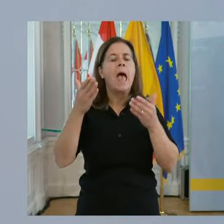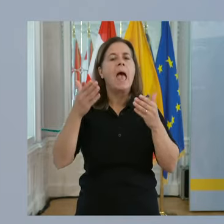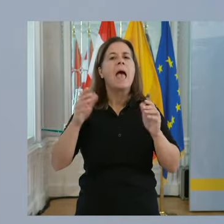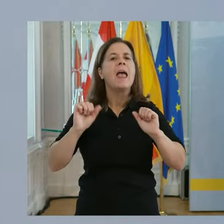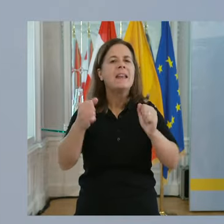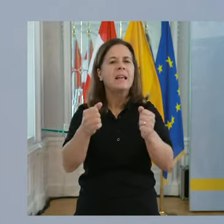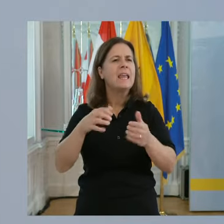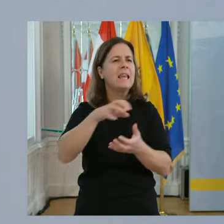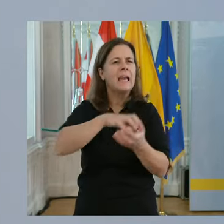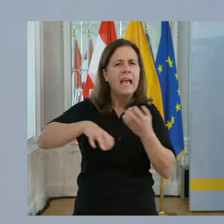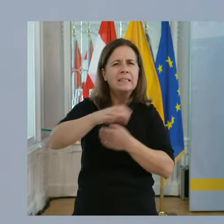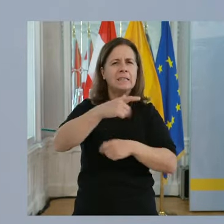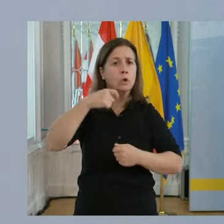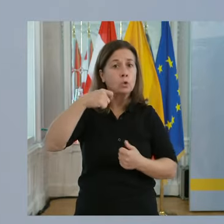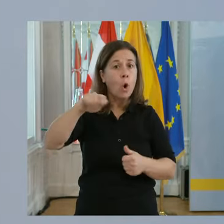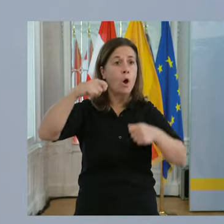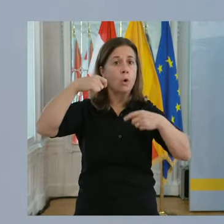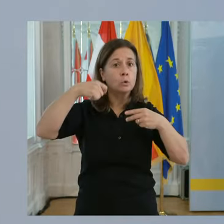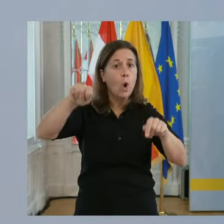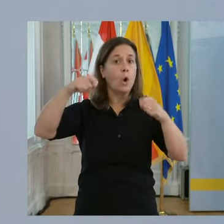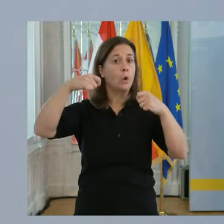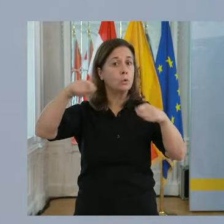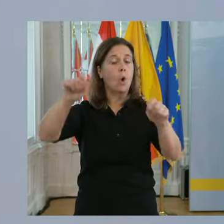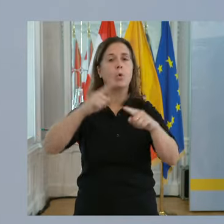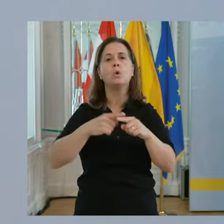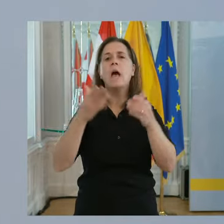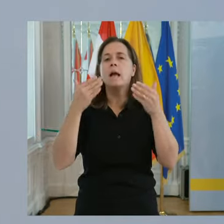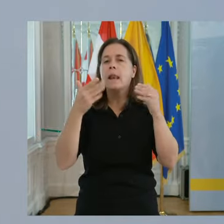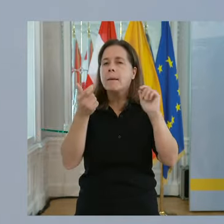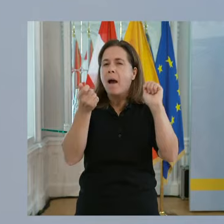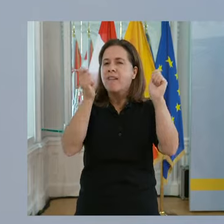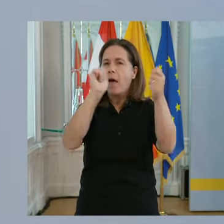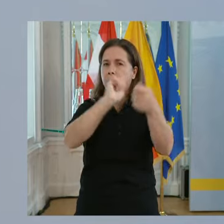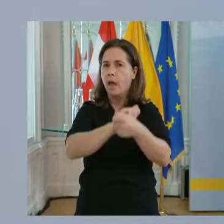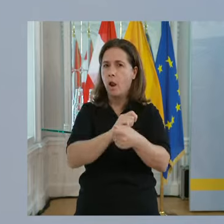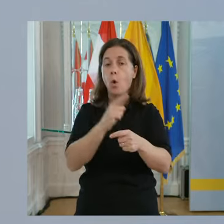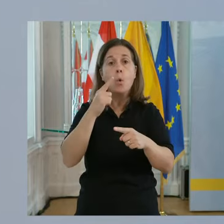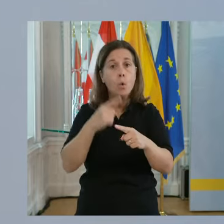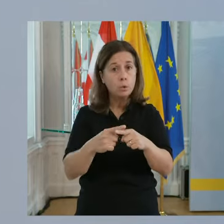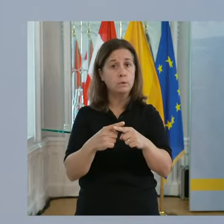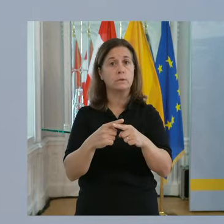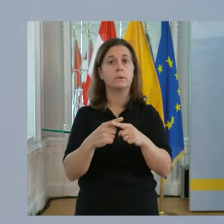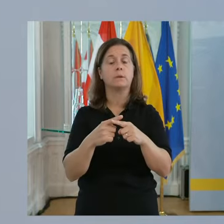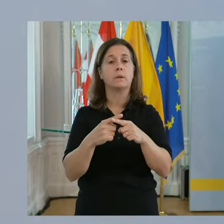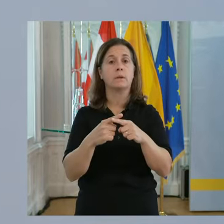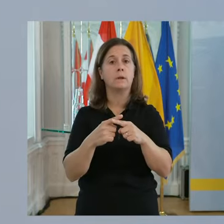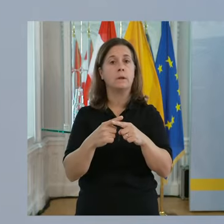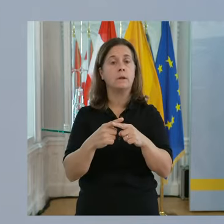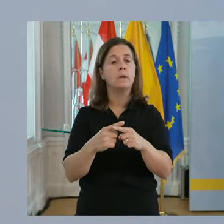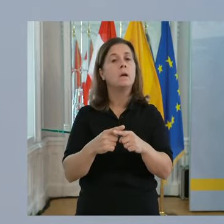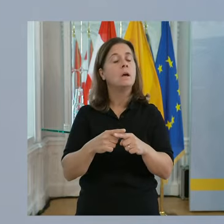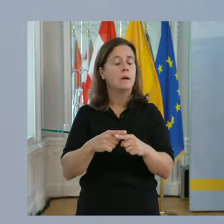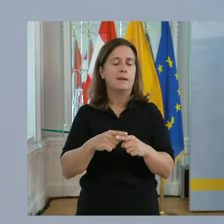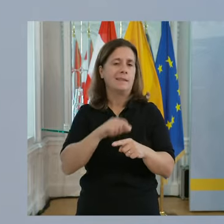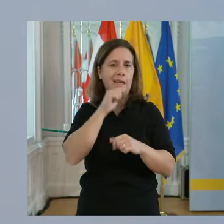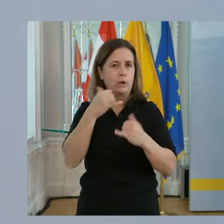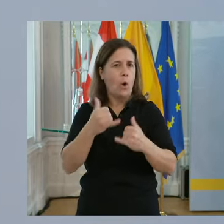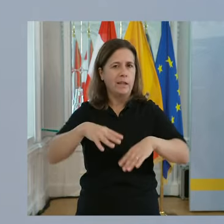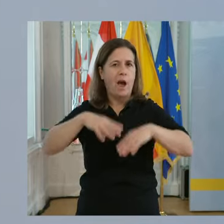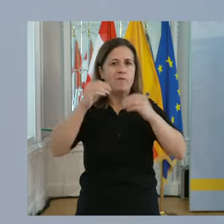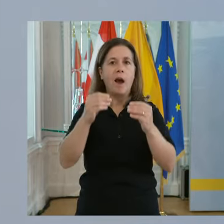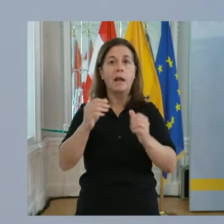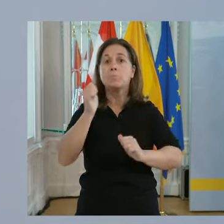Teuerungen, massive Teuerungen, den Klimawandel nicht zu vergessen und nicht erst seit heute ein Mangel